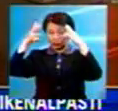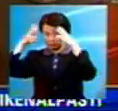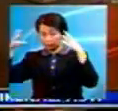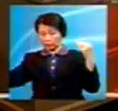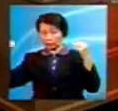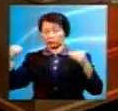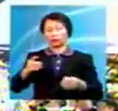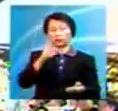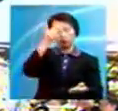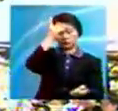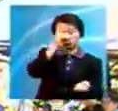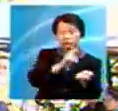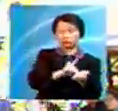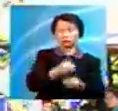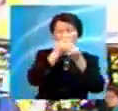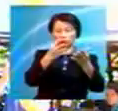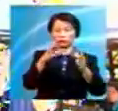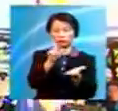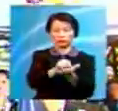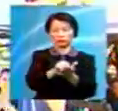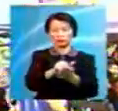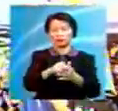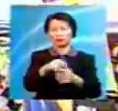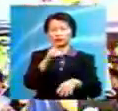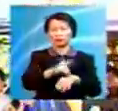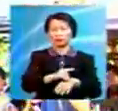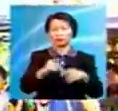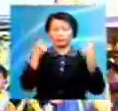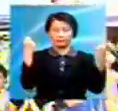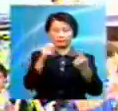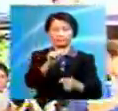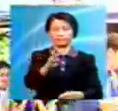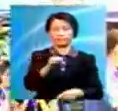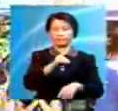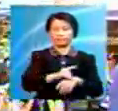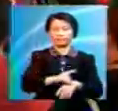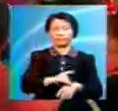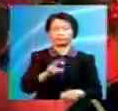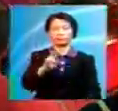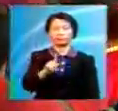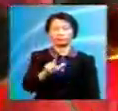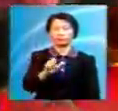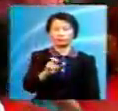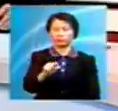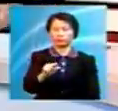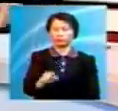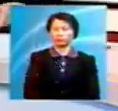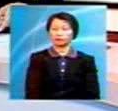Sri Joseph bercakap kepada media pada majlis sambutan Merdeka Raya dan Pesta Keamatan Peringkat Daerah Klang.